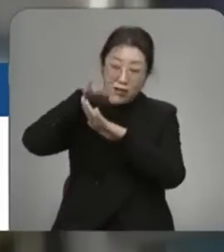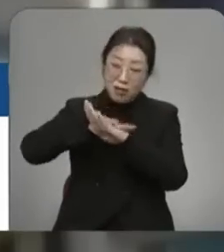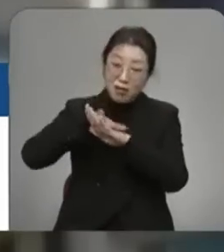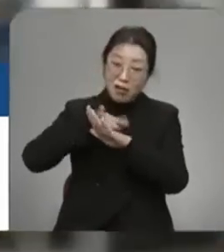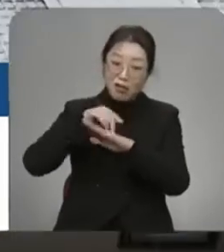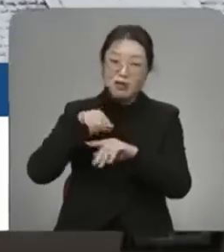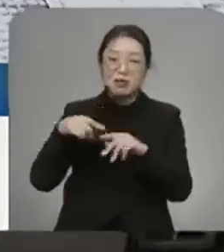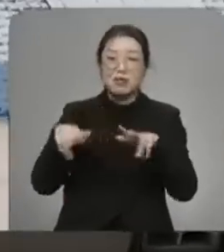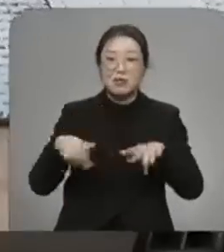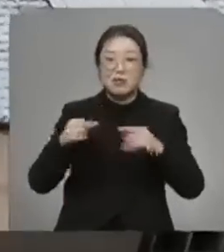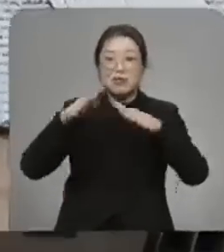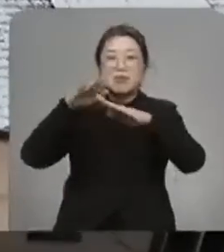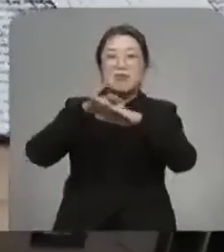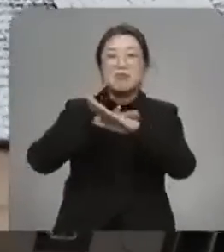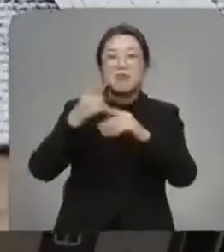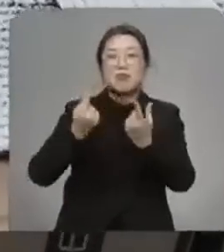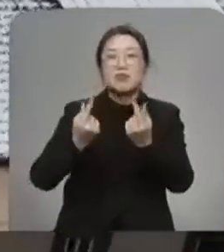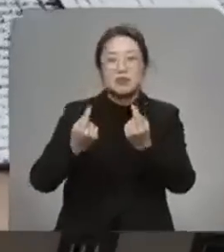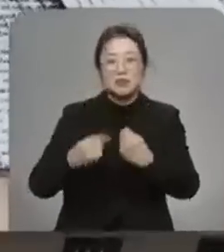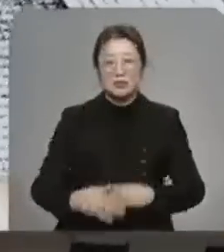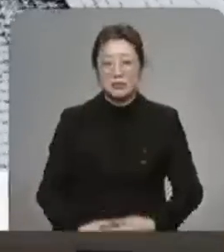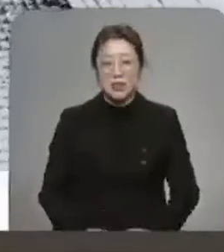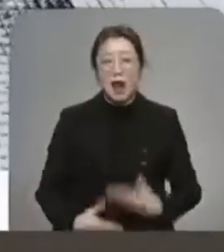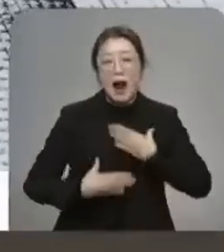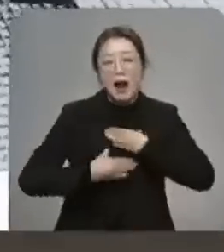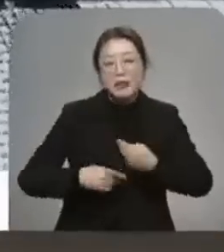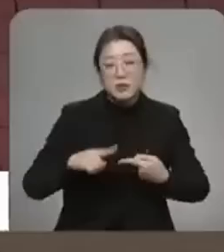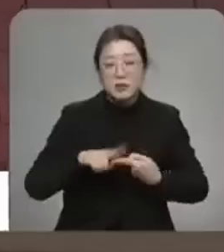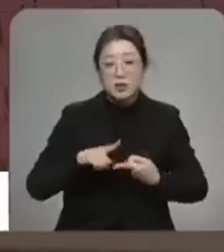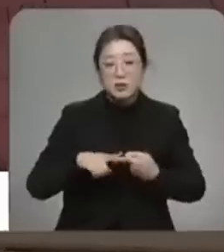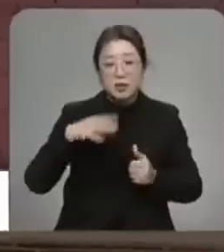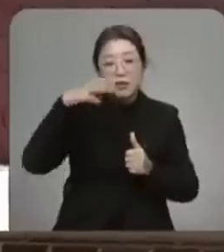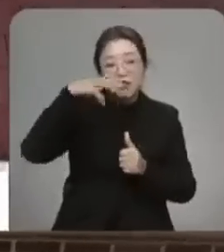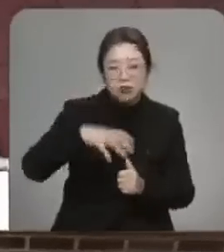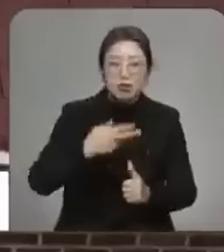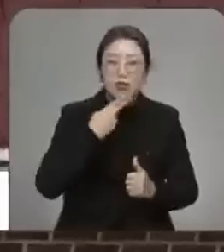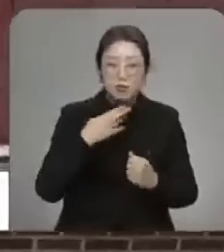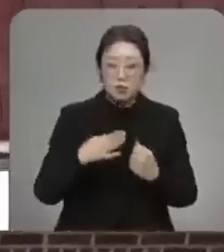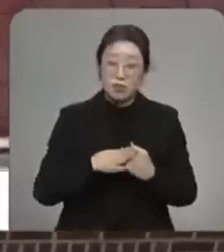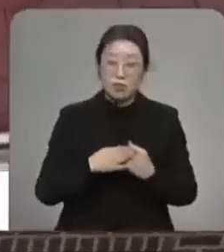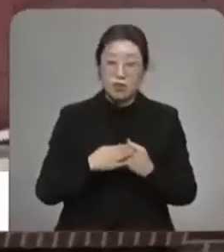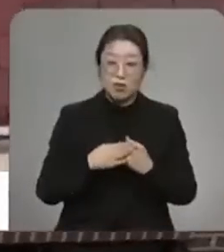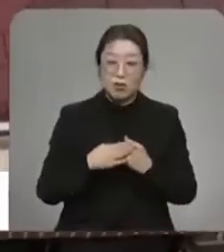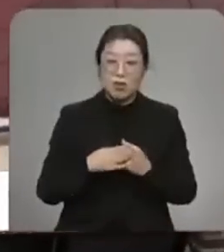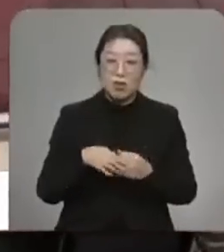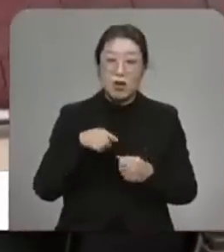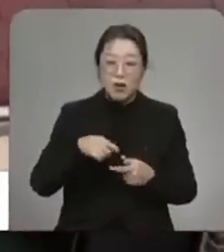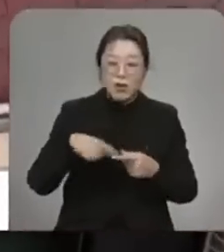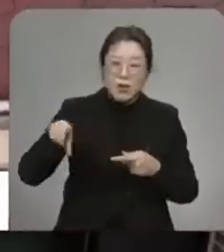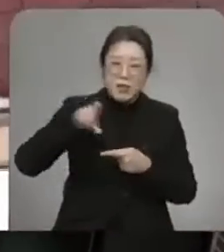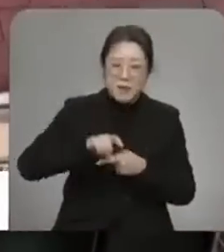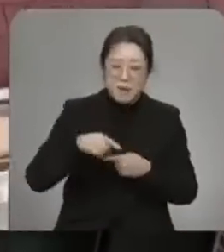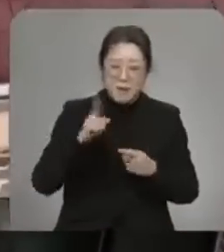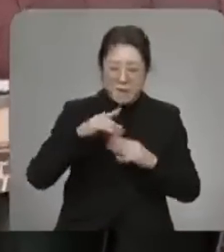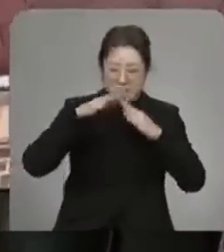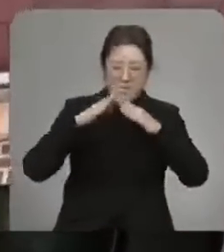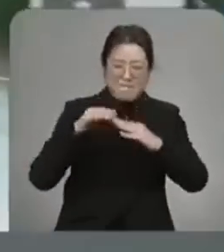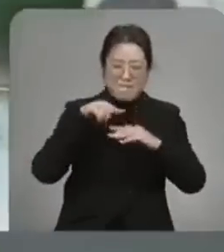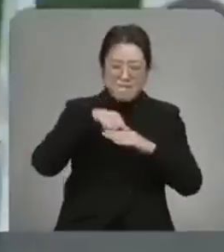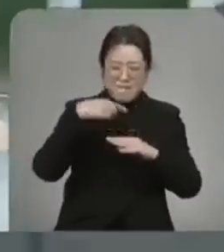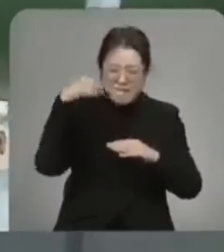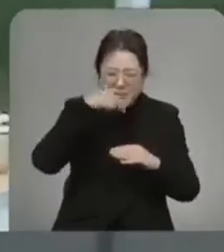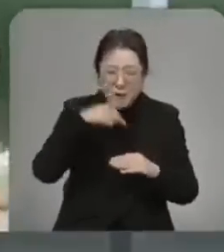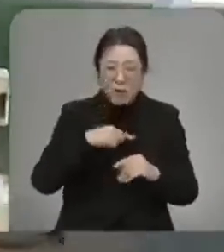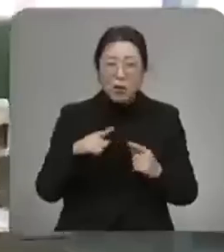지붕이 되고. 안전 문제와 관련해 상대적으로 규제가 없는 태양광 지붕보다 훨씬 무겁게 의무를 부과하는 지붕에